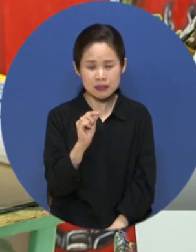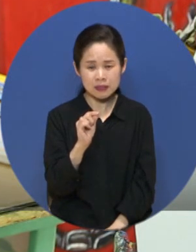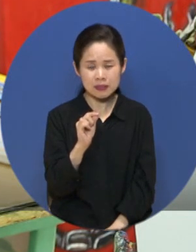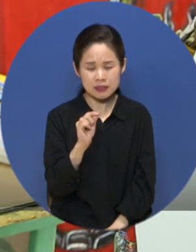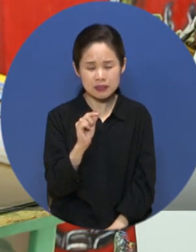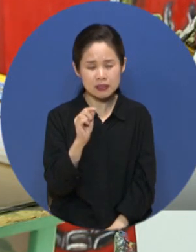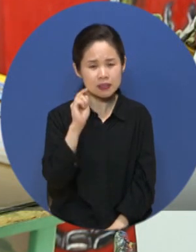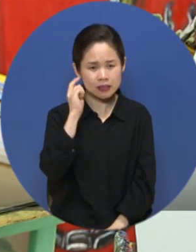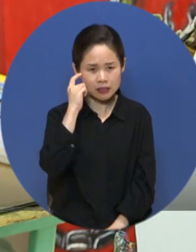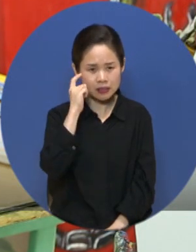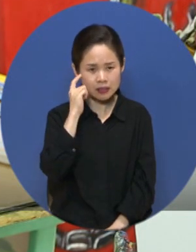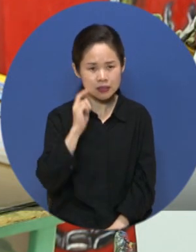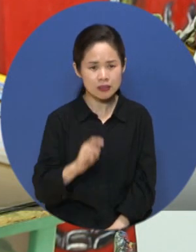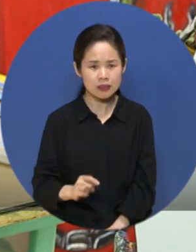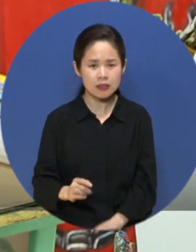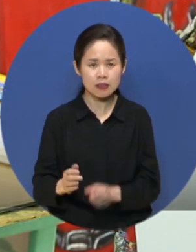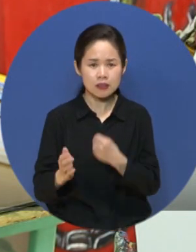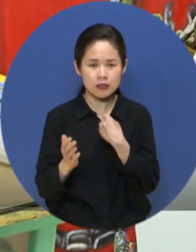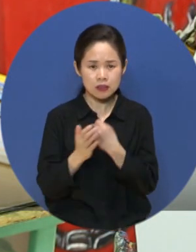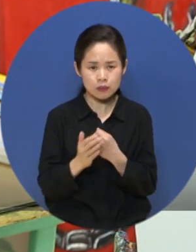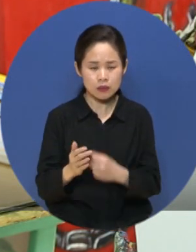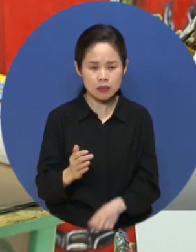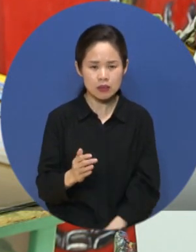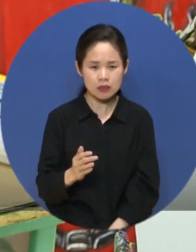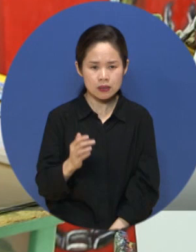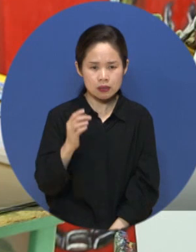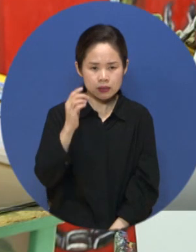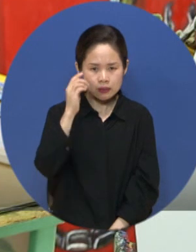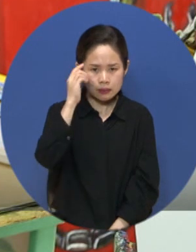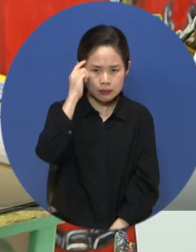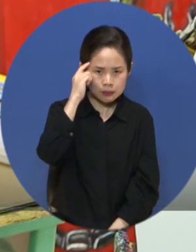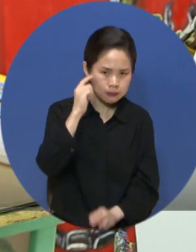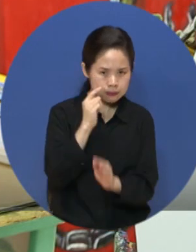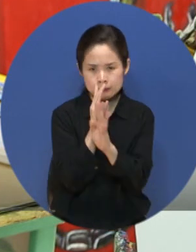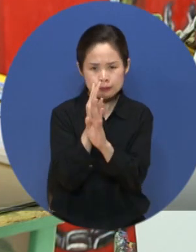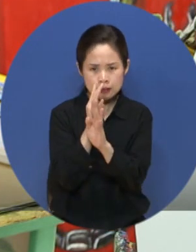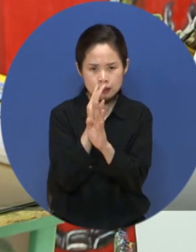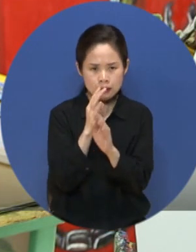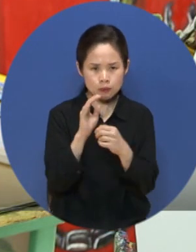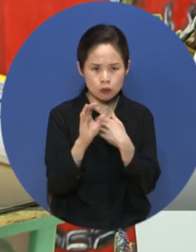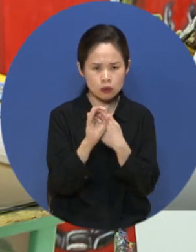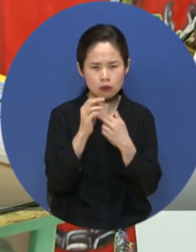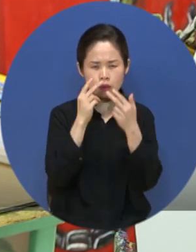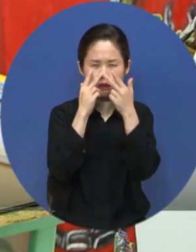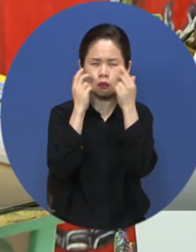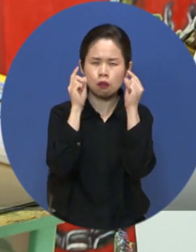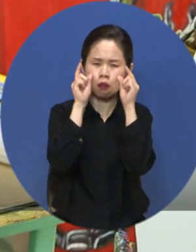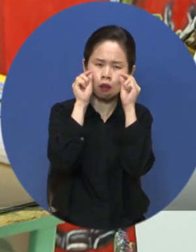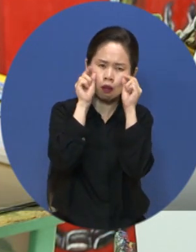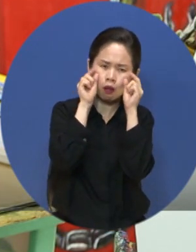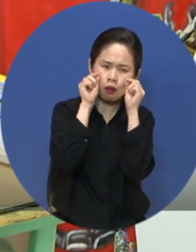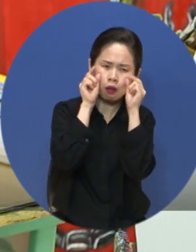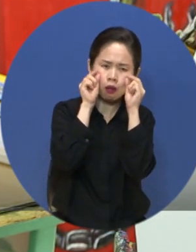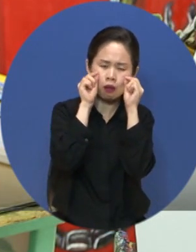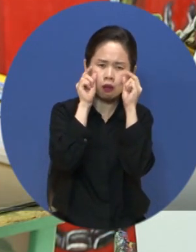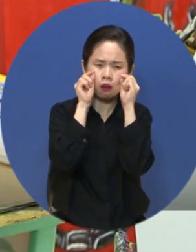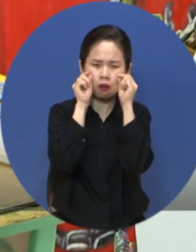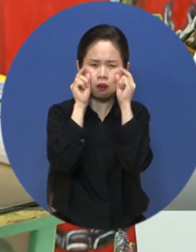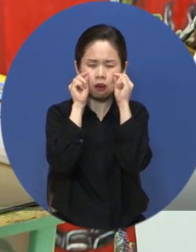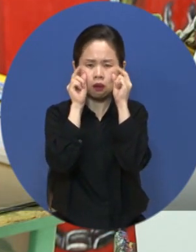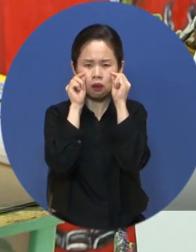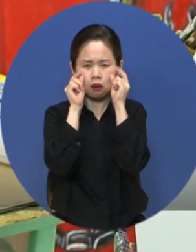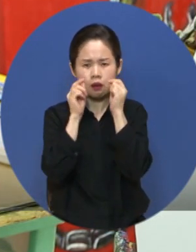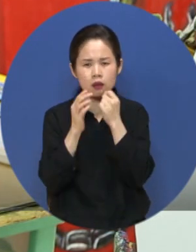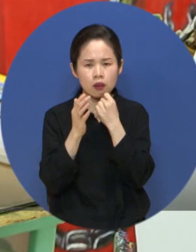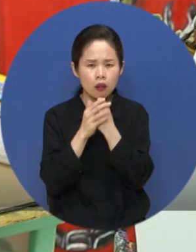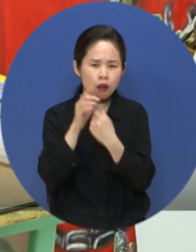그래서 잠을 잘 못 잡고 오랜 시간 뜬눈으로